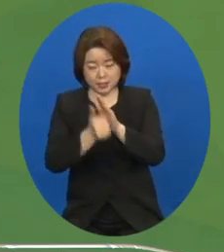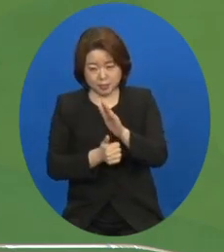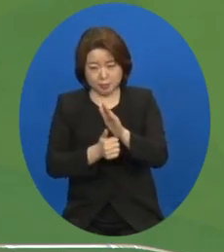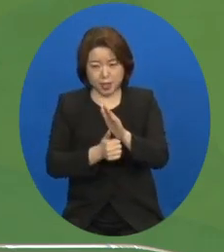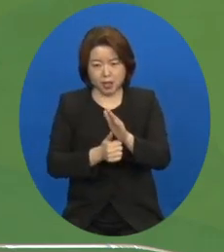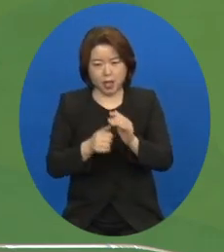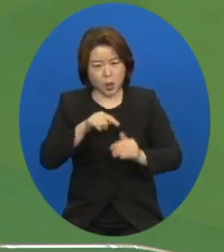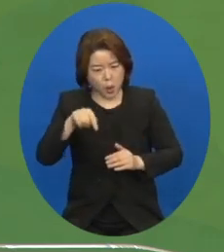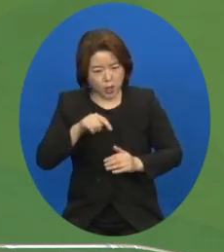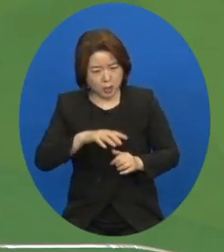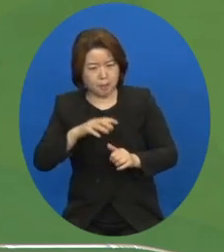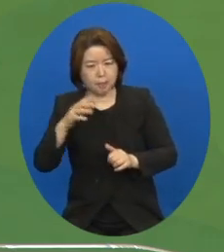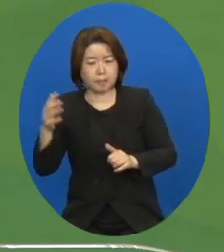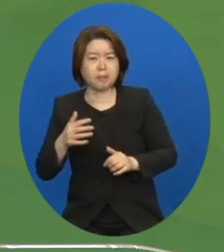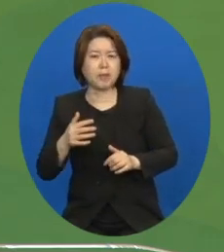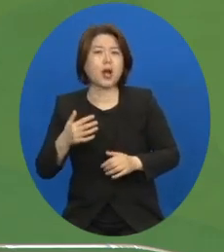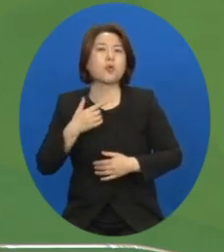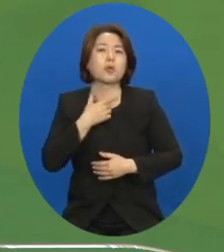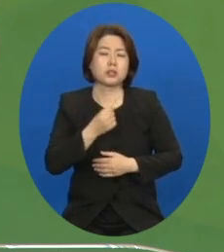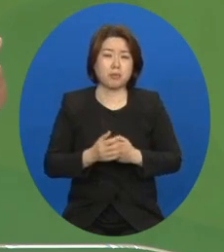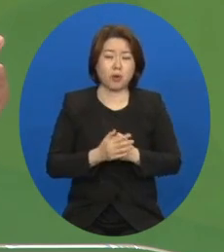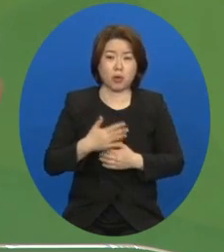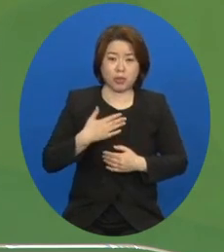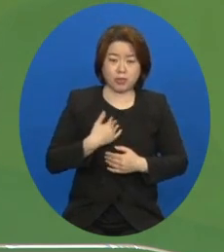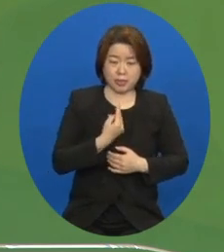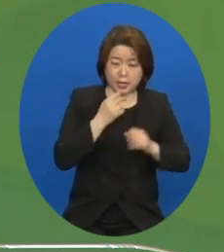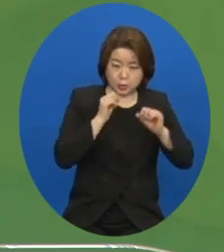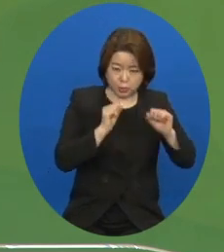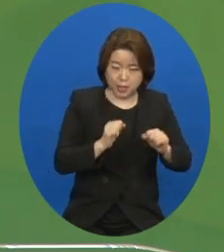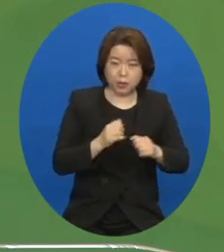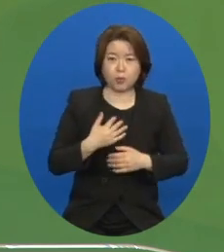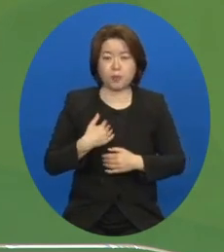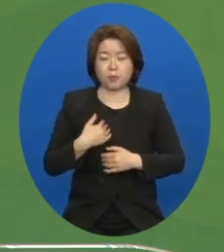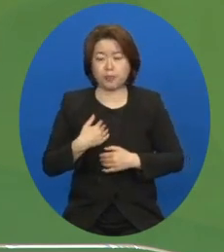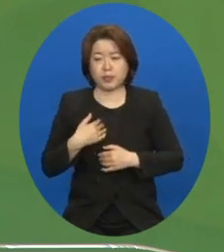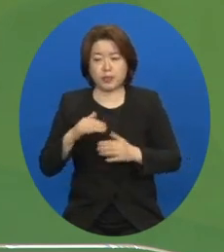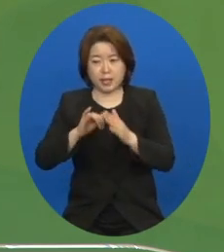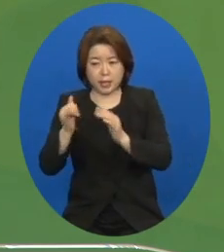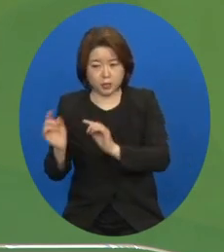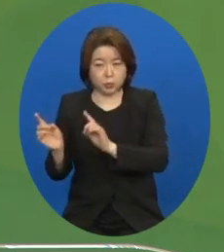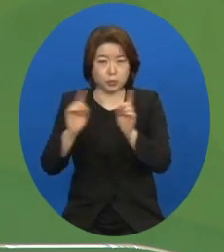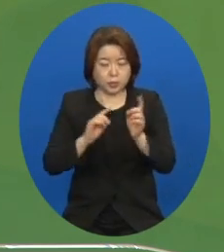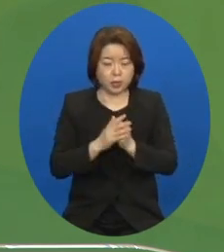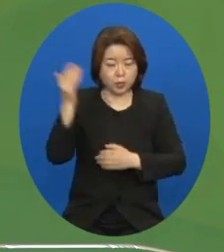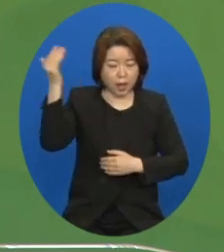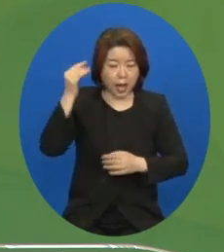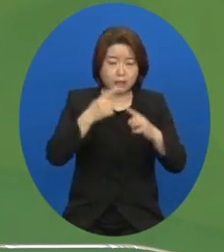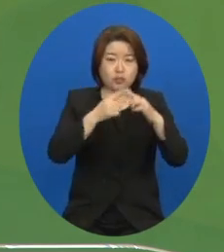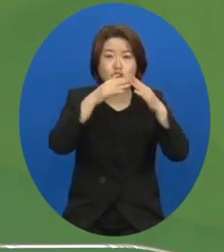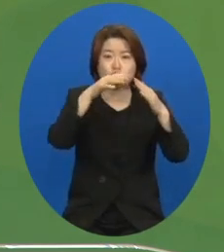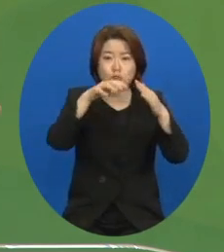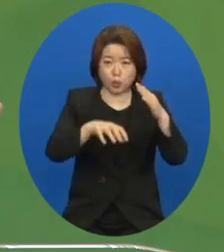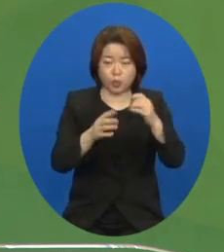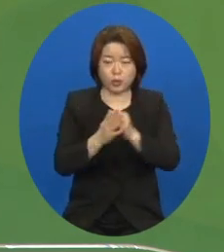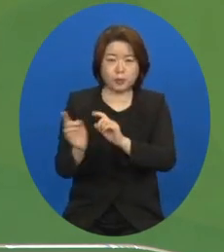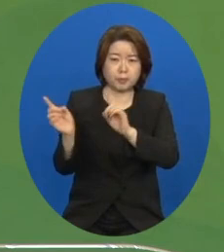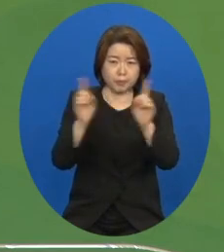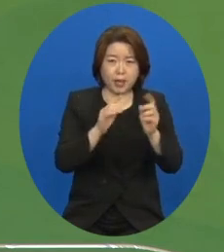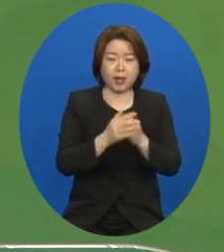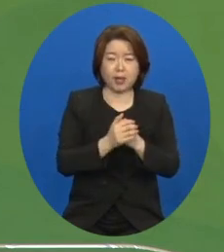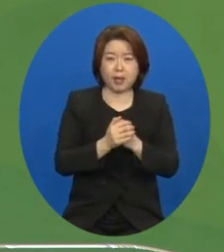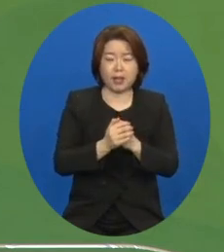벗어나기 원합니다. 저도 살고 우리 가족도 또 우리 한국 교회도 하나님 실패에서